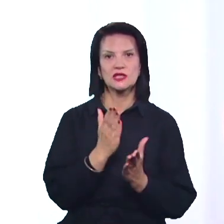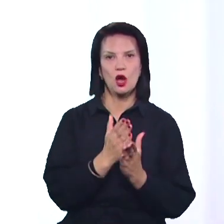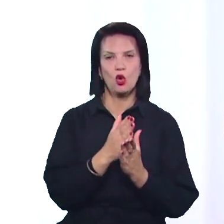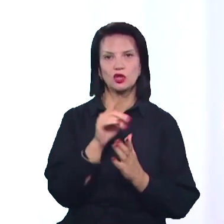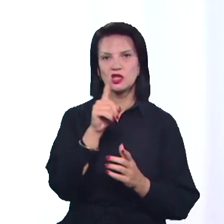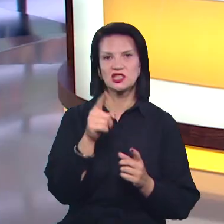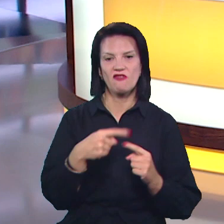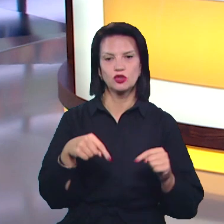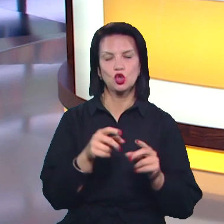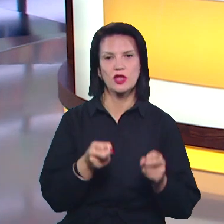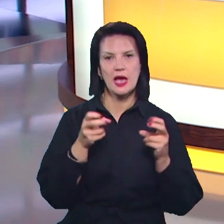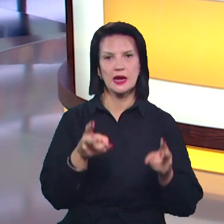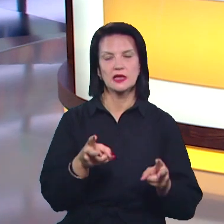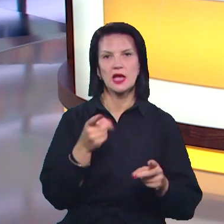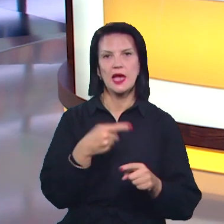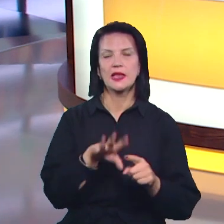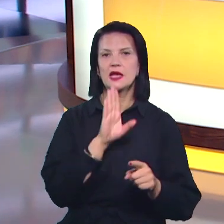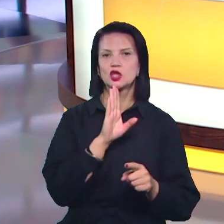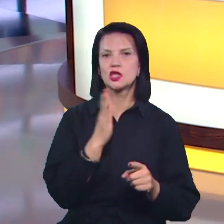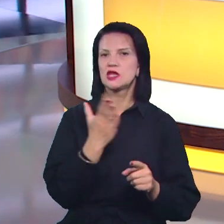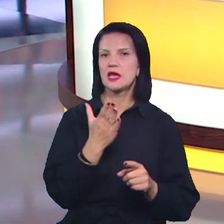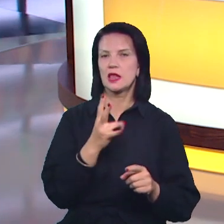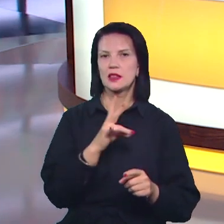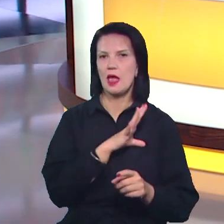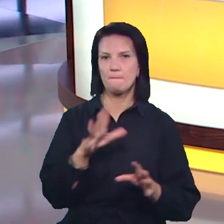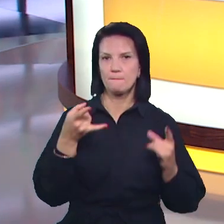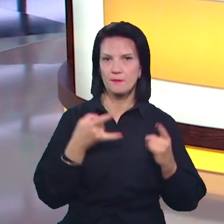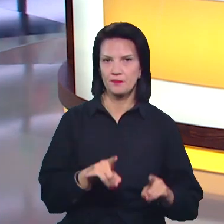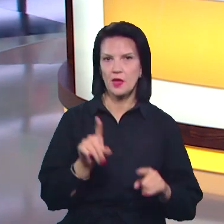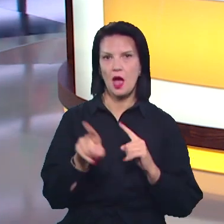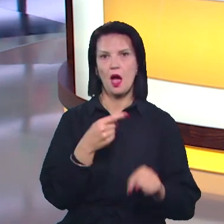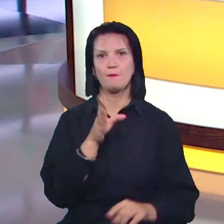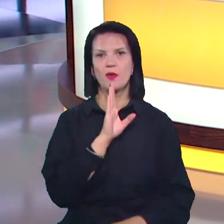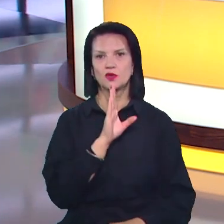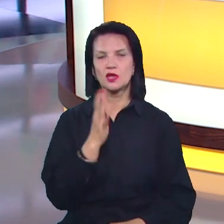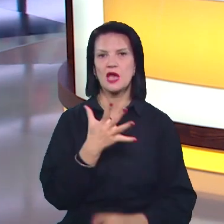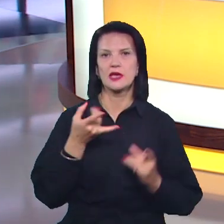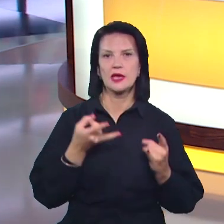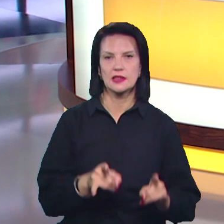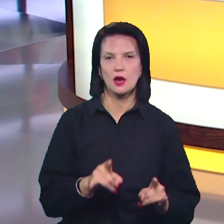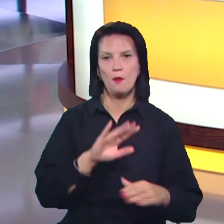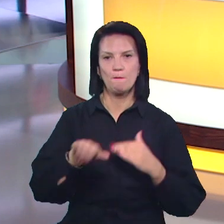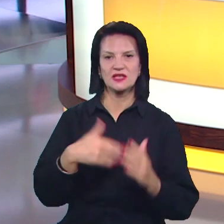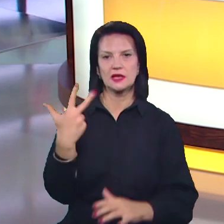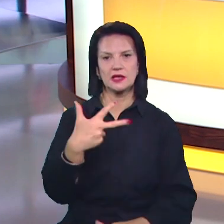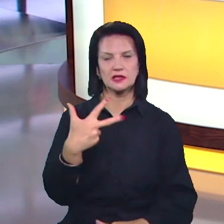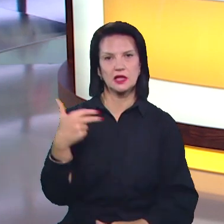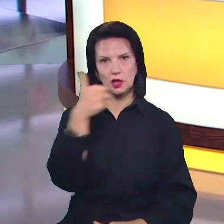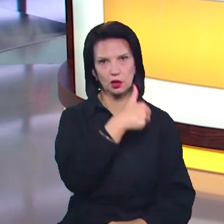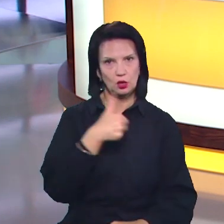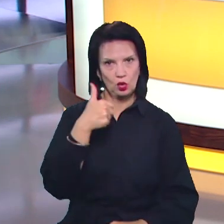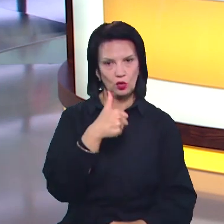ризику, це жінки, які не народжували, або жінки, які народили після 30 років. Але у